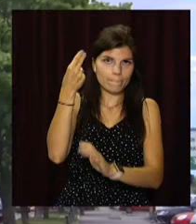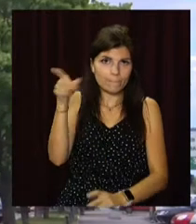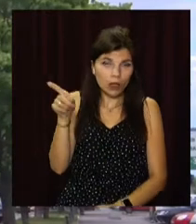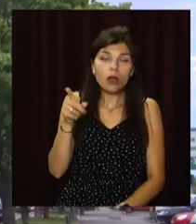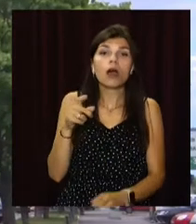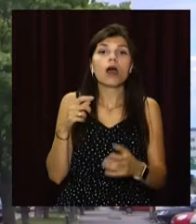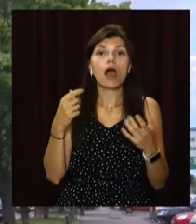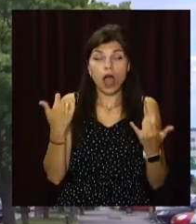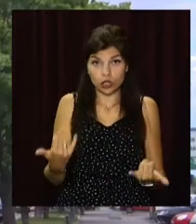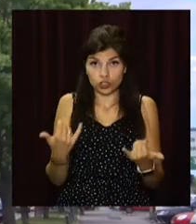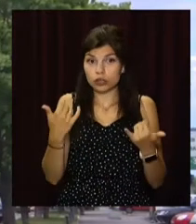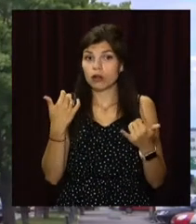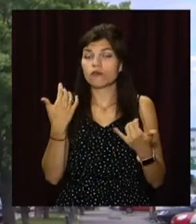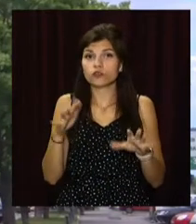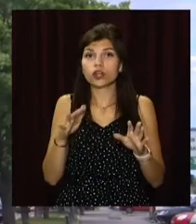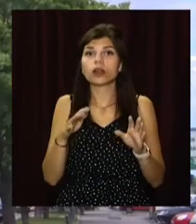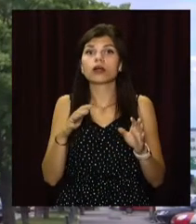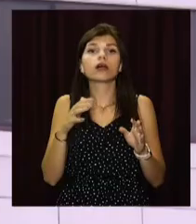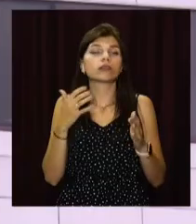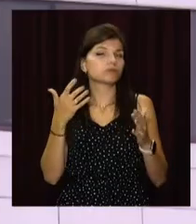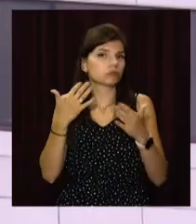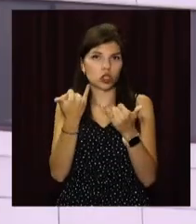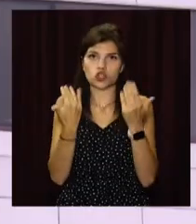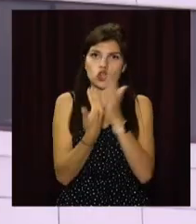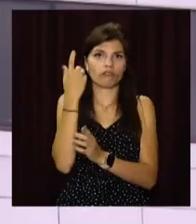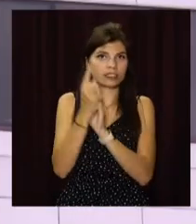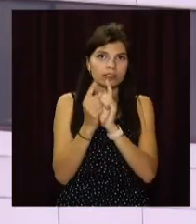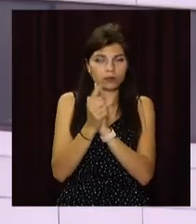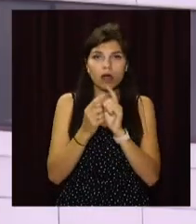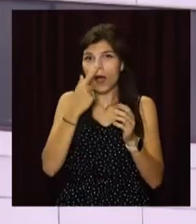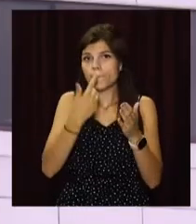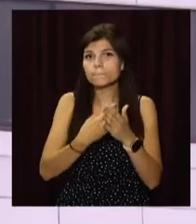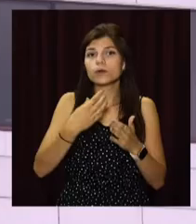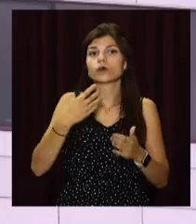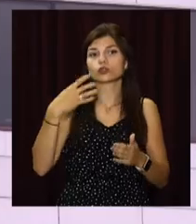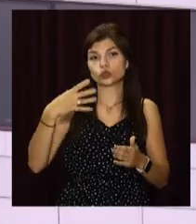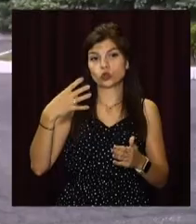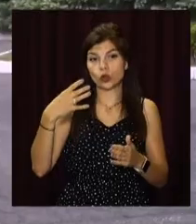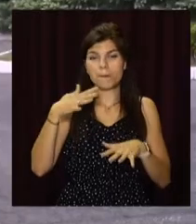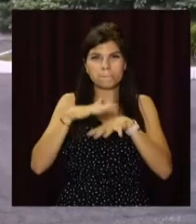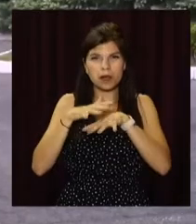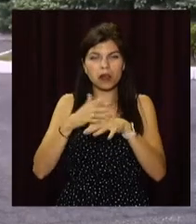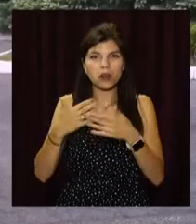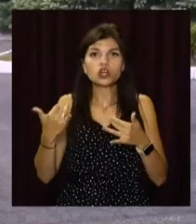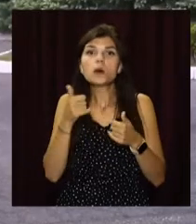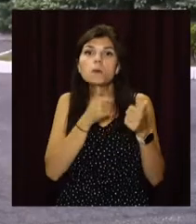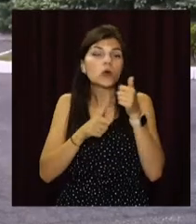70 вітчизняних банків до сервісу долучилися 13, а понад 40 використовують його в тестовому режимі.